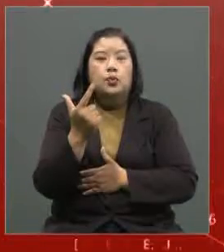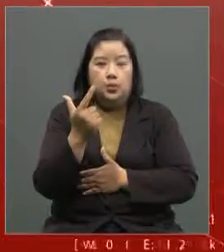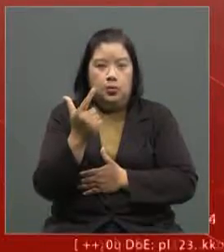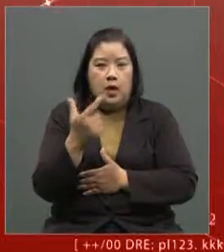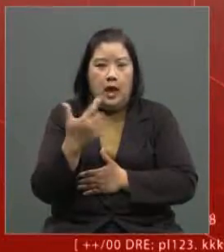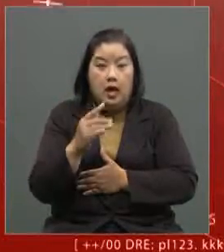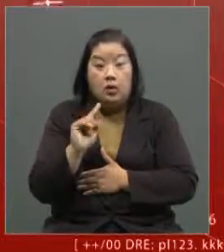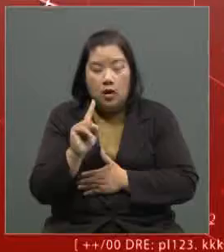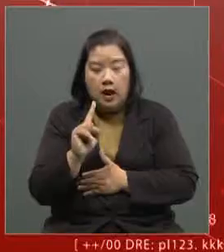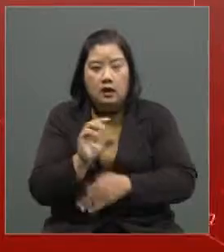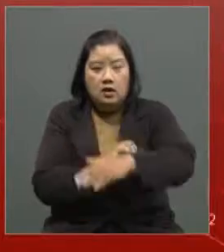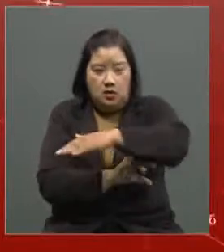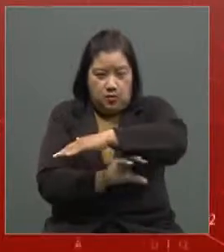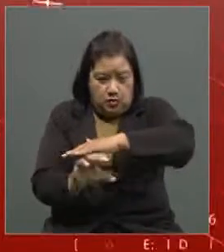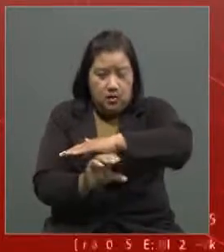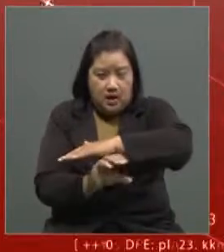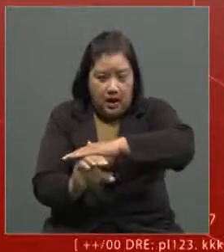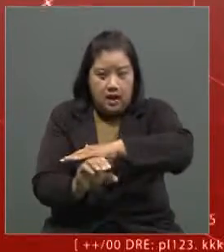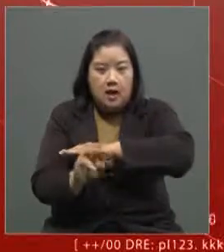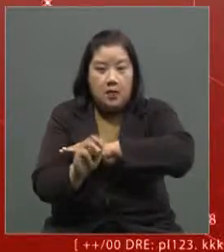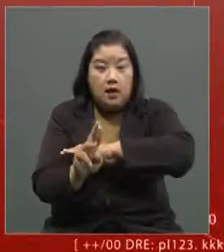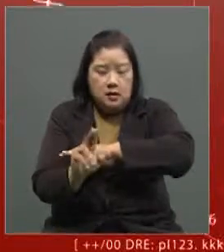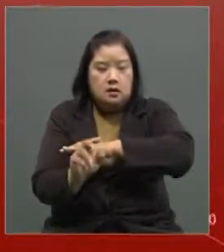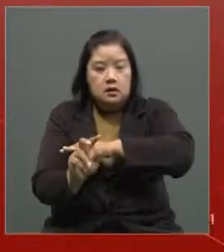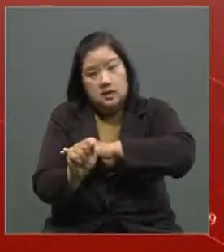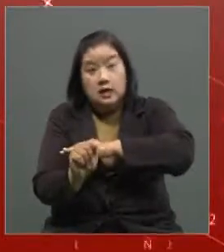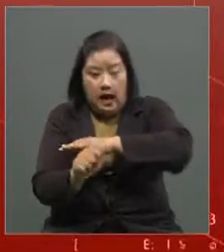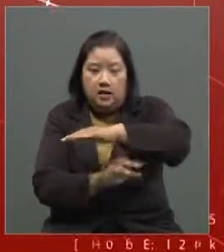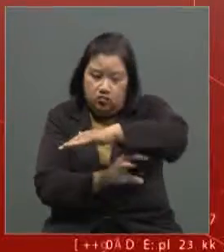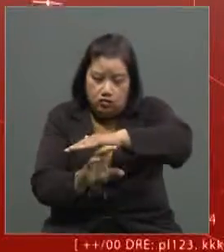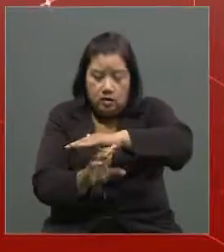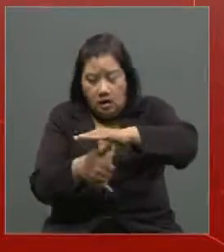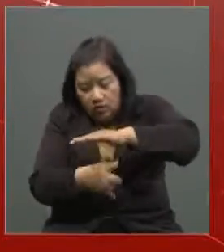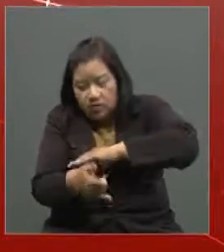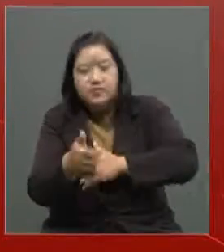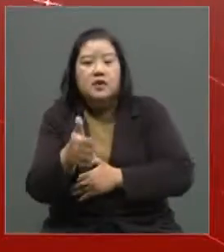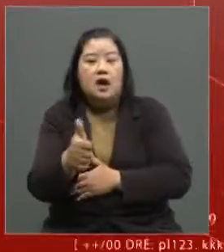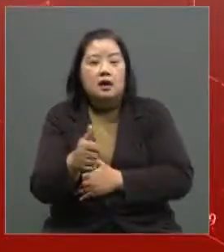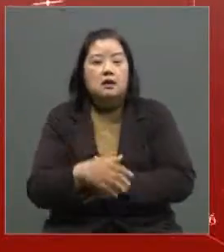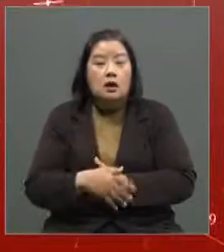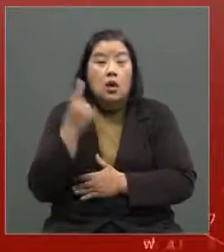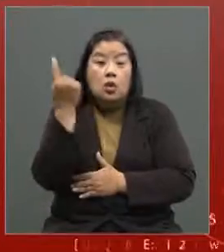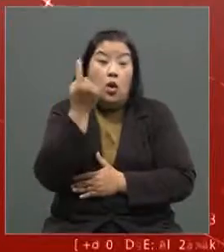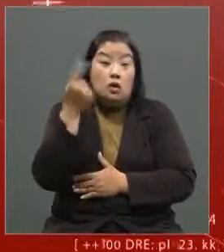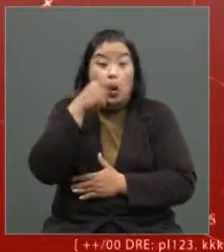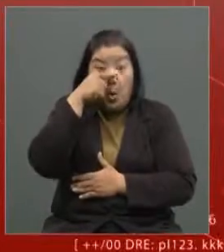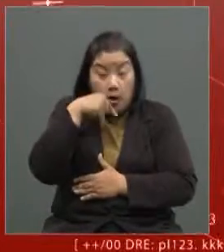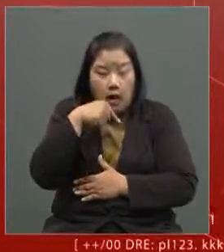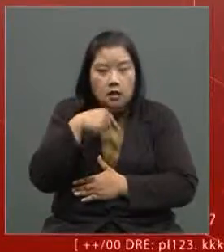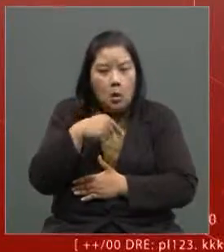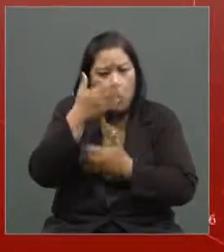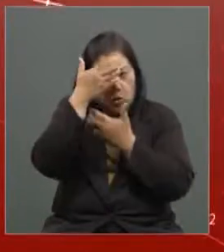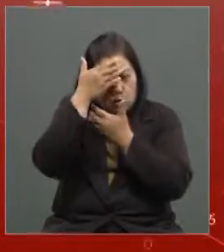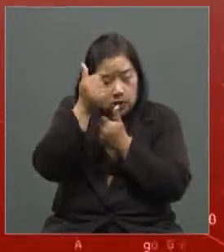นั่งรถใต้ดิน MRT ไปก็เชื่อมเข้าไปข้างในนั้นเลยนะครับถ้าพูดถึงการท่องเที่ยวในประเทศเนี่ยแหล่งท่องเที่ยวยอดนิยมสูงสุ